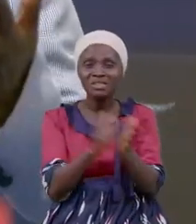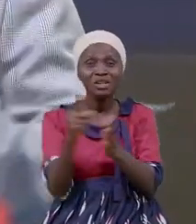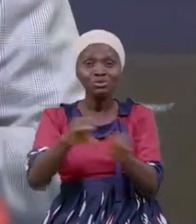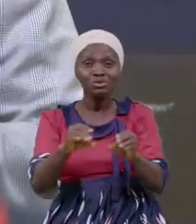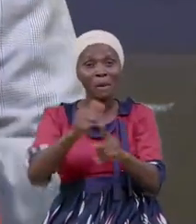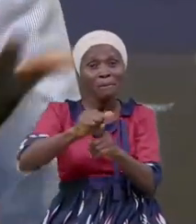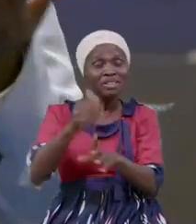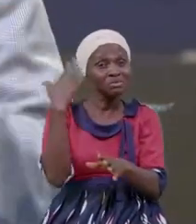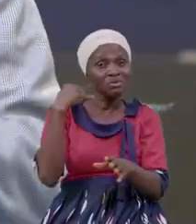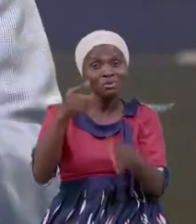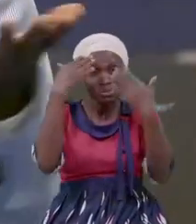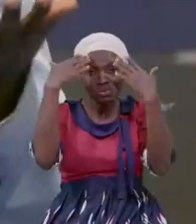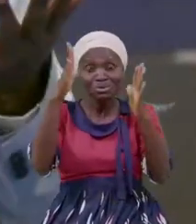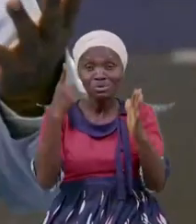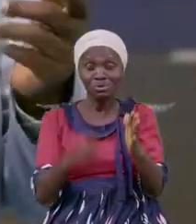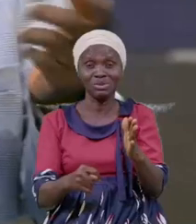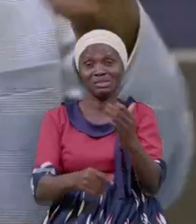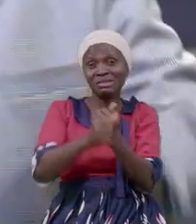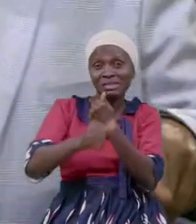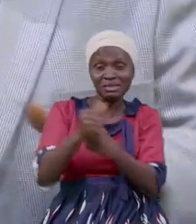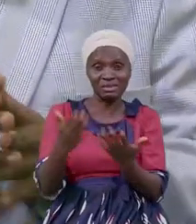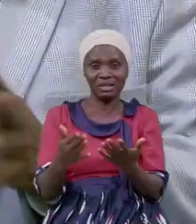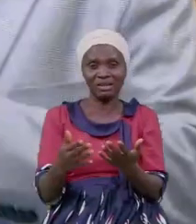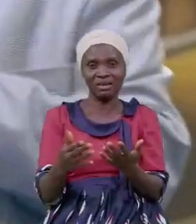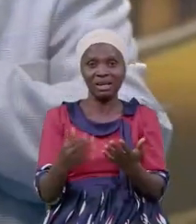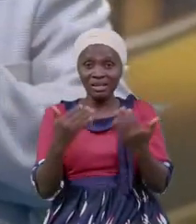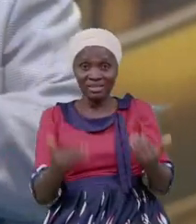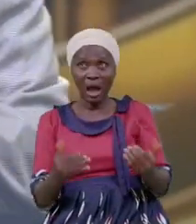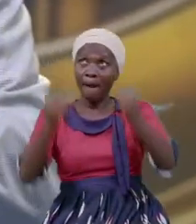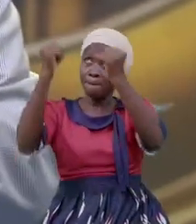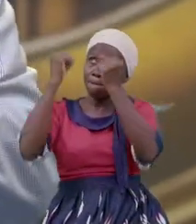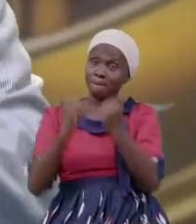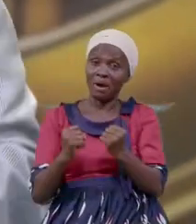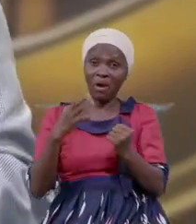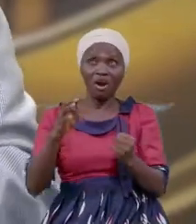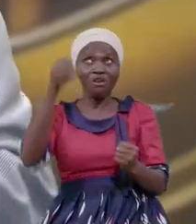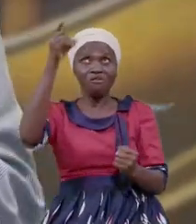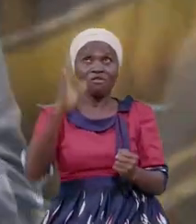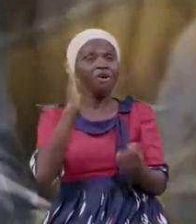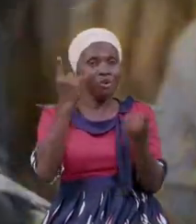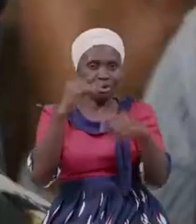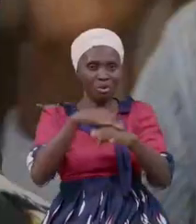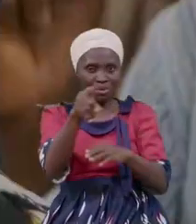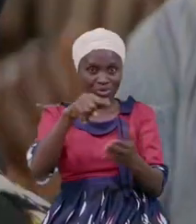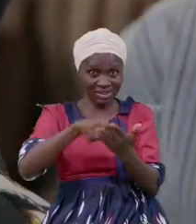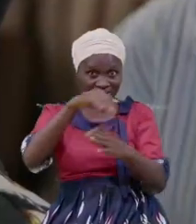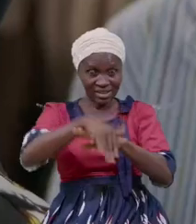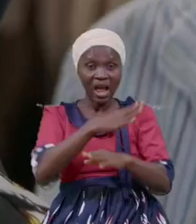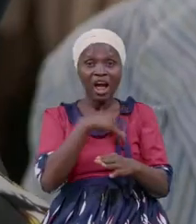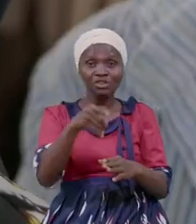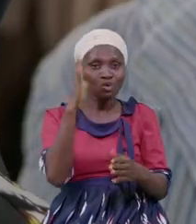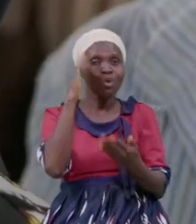conséquences la force de Dieu la puissance de Dieu te parviendra ce soir tu vas les